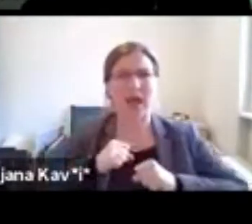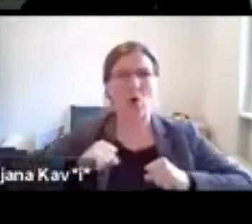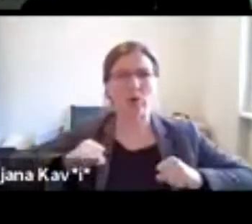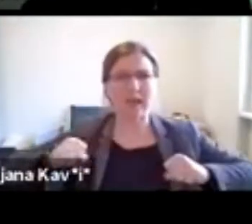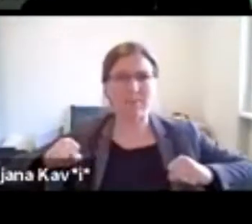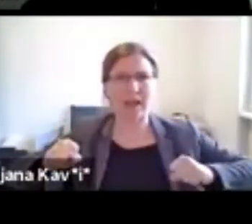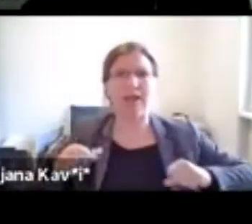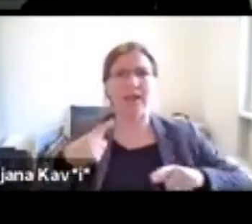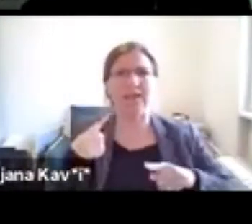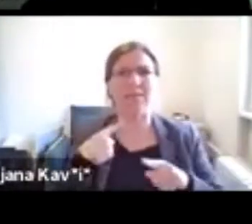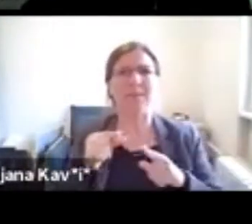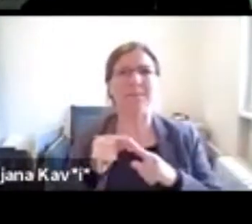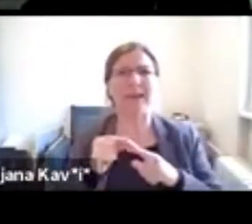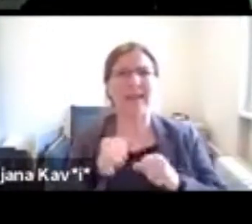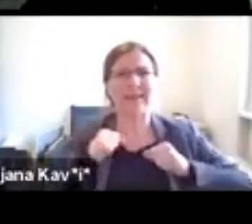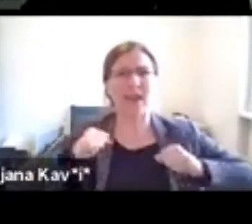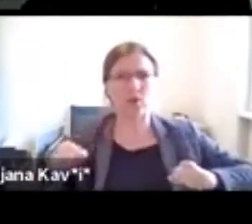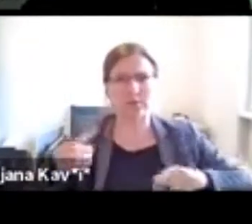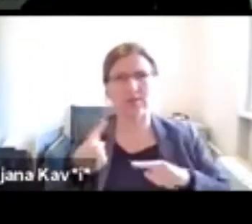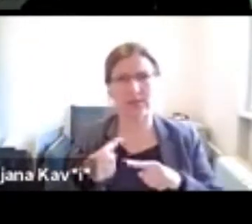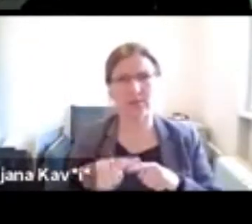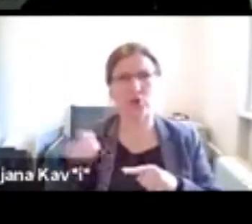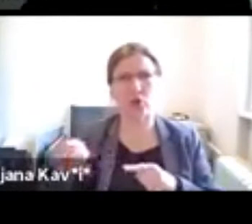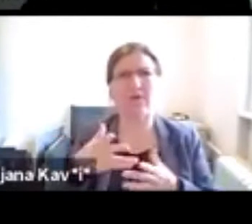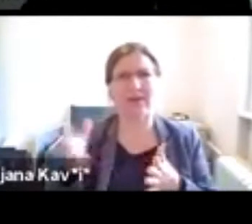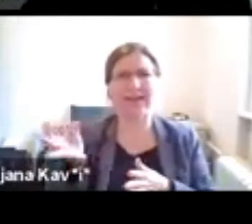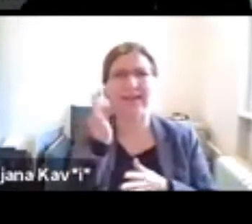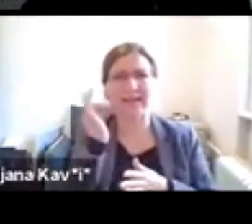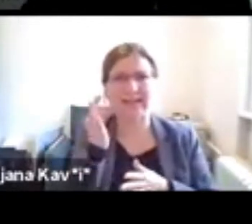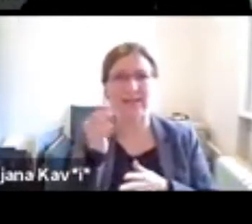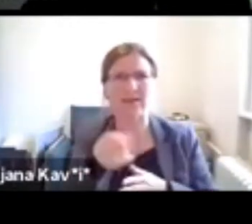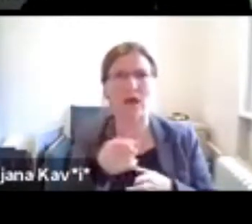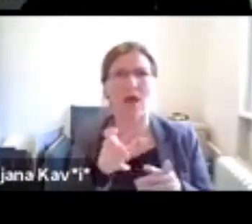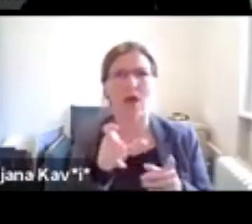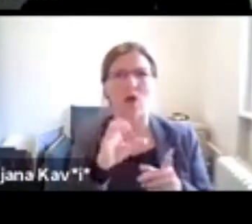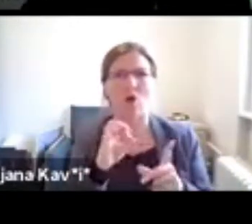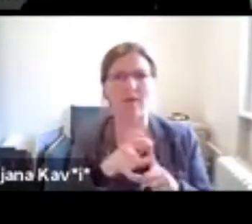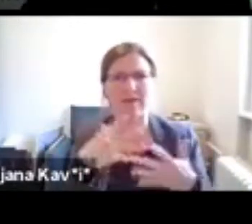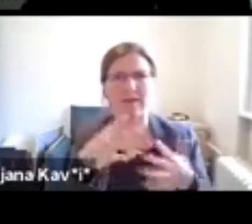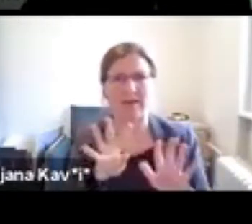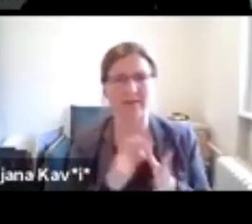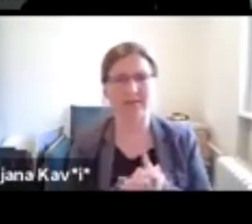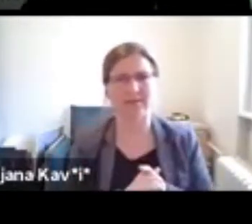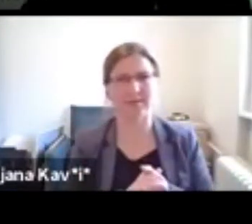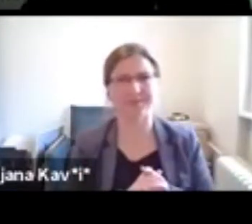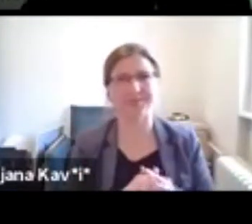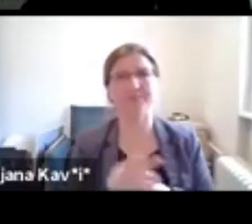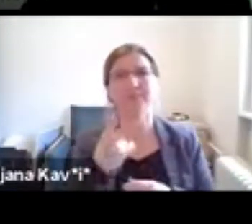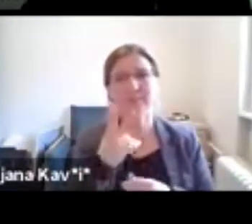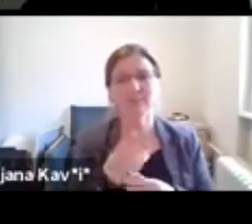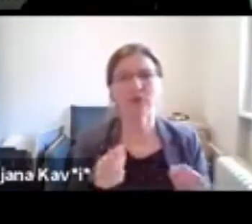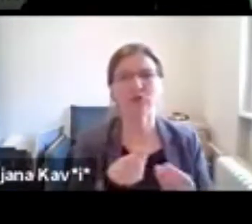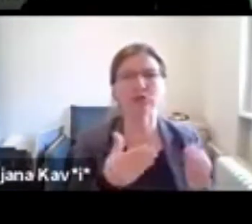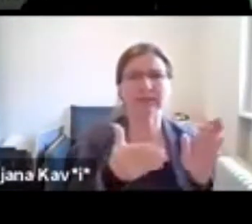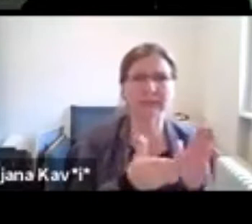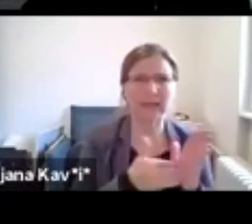od koronavirusa, kako je do sad pokazano. U svemu ovome, što bi bilo dobro i što je možda potrebno, prije svega